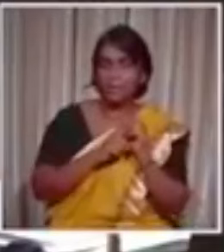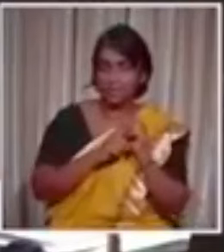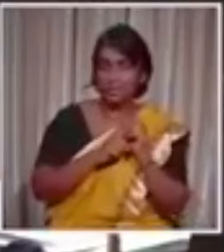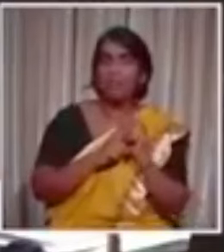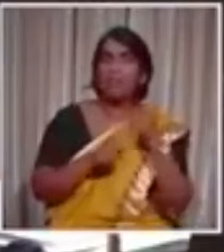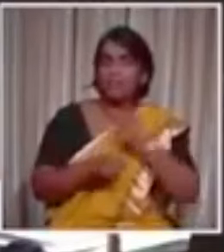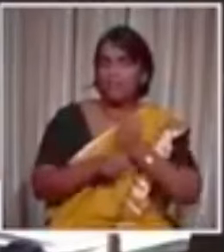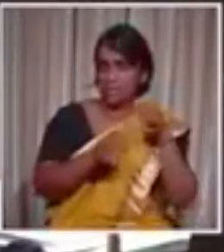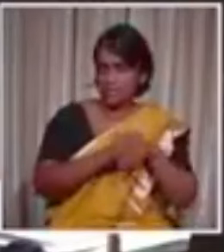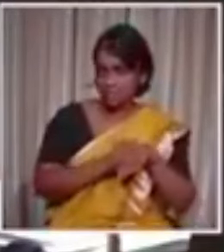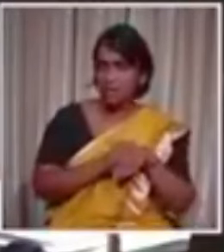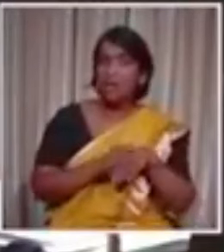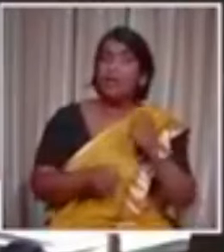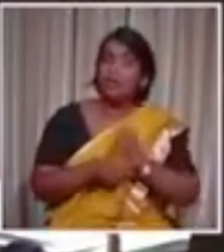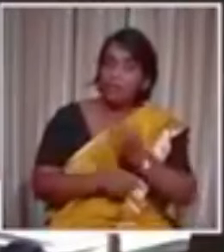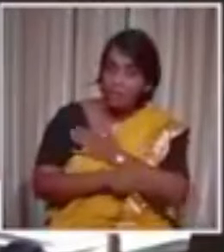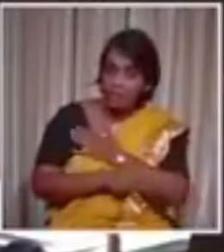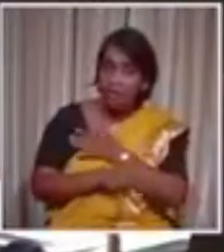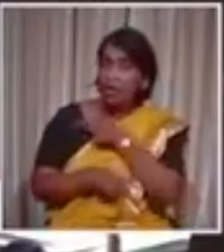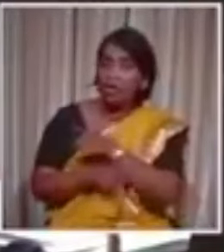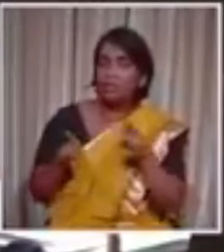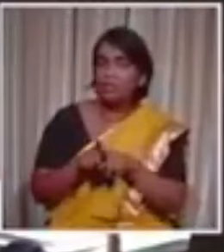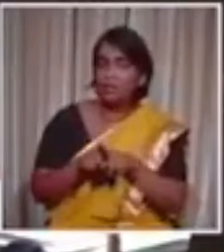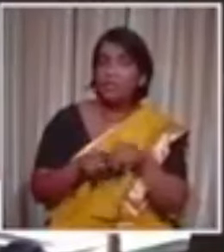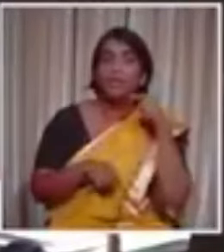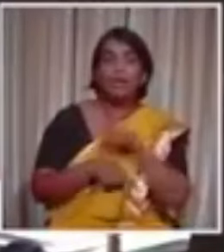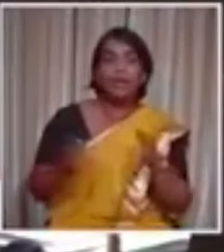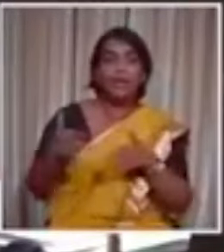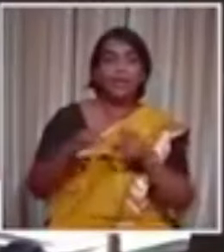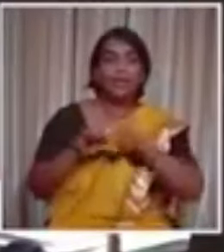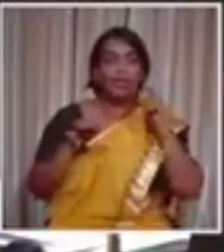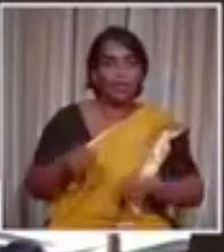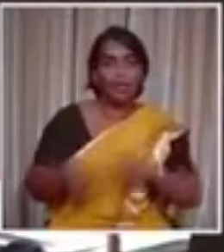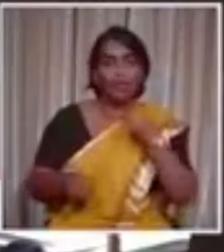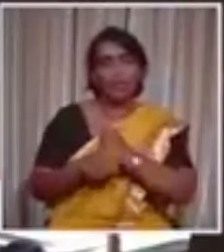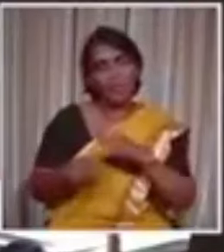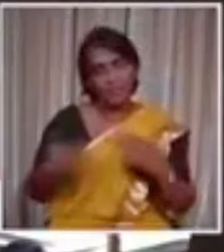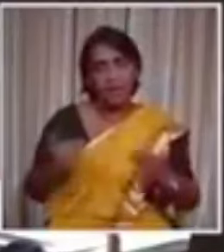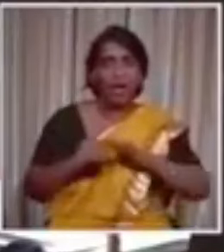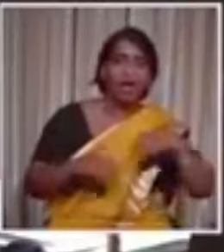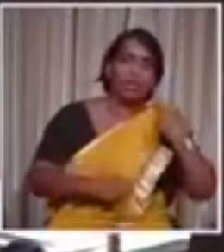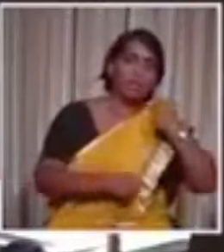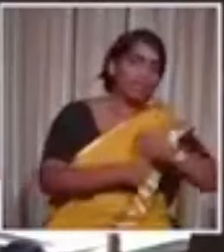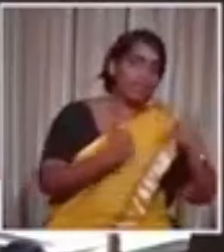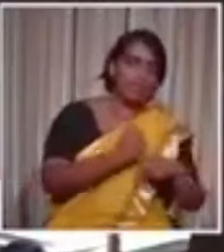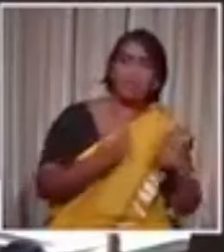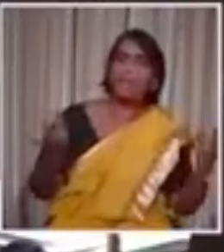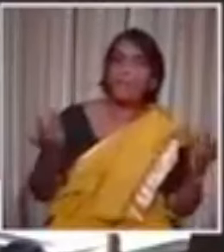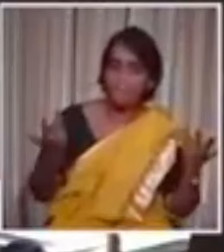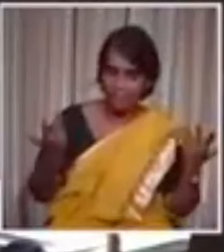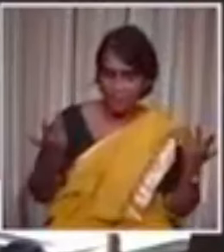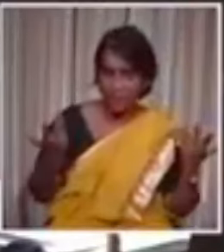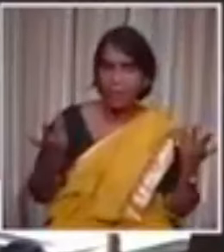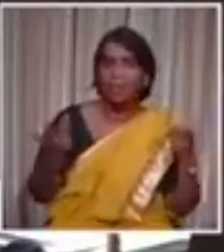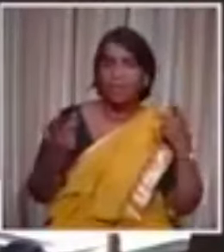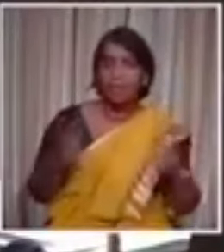ආණ්ඩුව. ගෝඨාභය රාජපක්ෂ මහත්මයාට මොකද උනේ? එතුමාට කැබිනට් මණ්ඩලයේ ආණ්ඩුවක් තිබෙත් නැහැ. එළිය එතුමාට ආණ්ඩුවක් හදාගන්නත් බැරි වුණා.